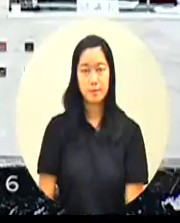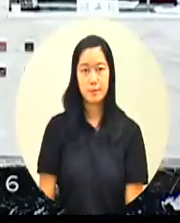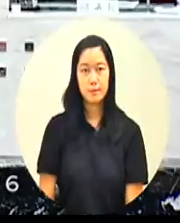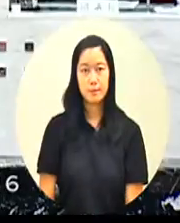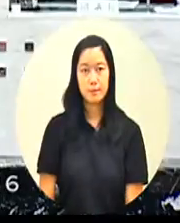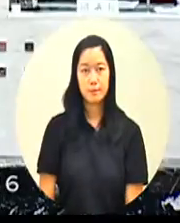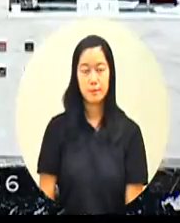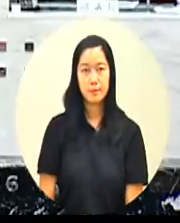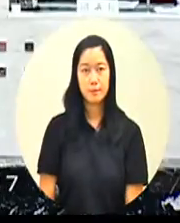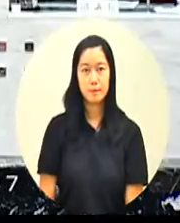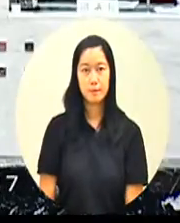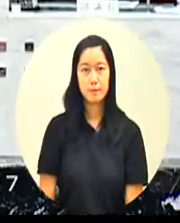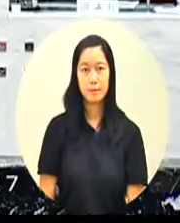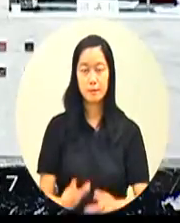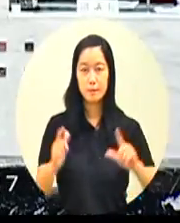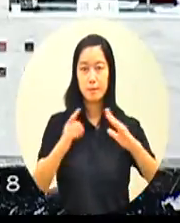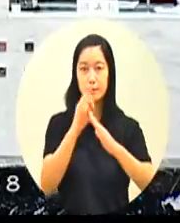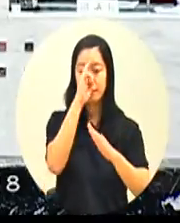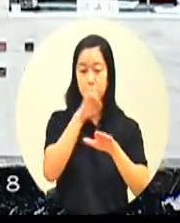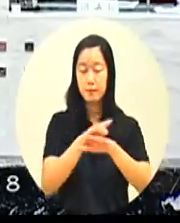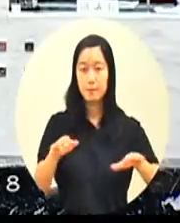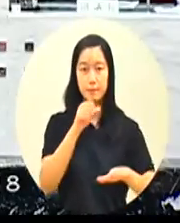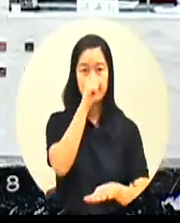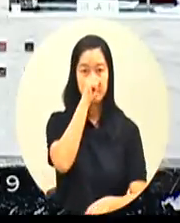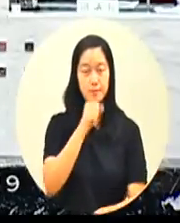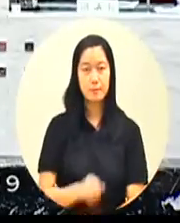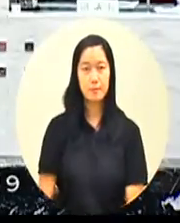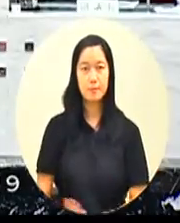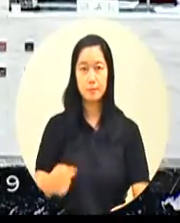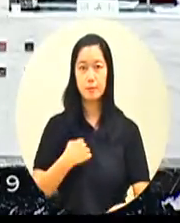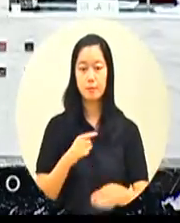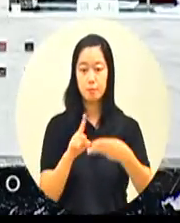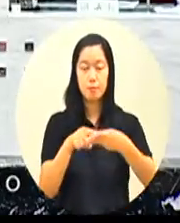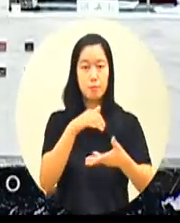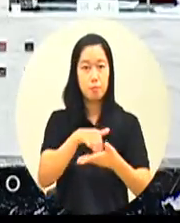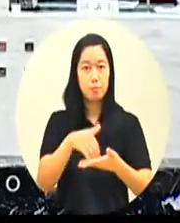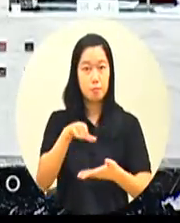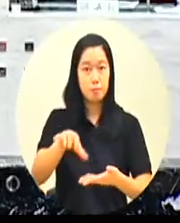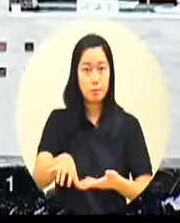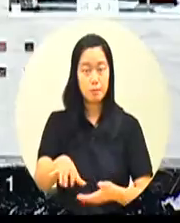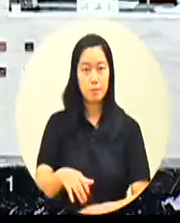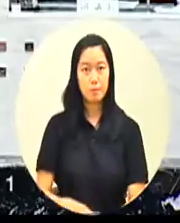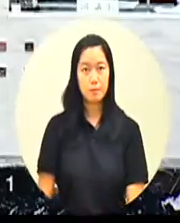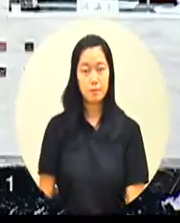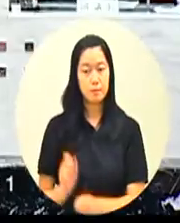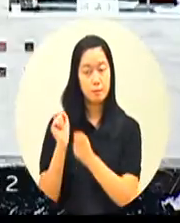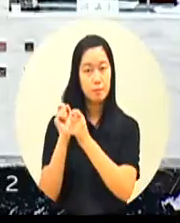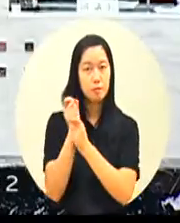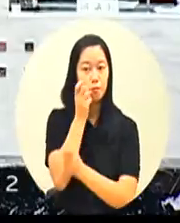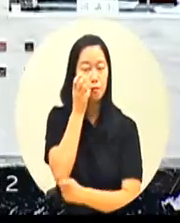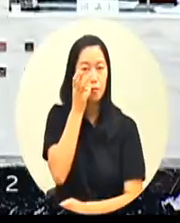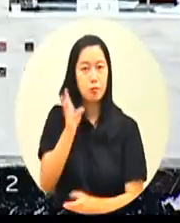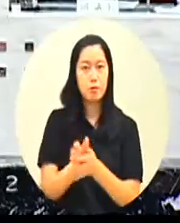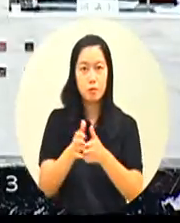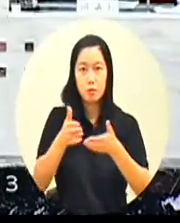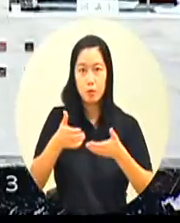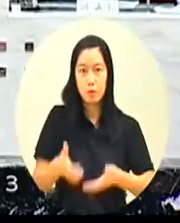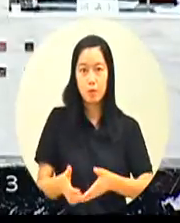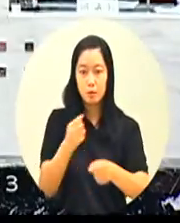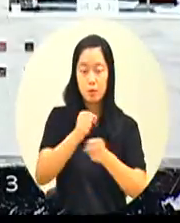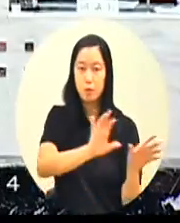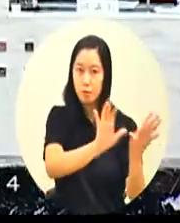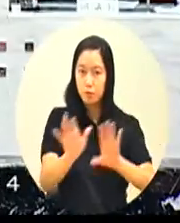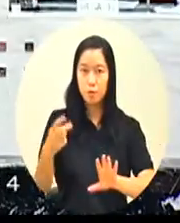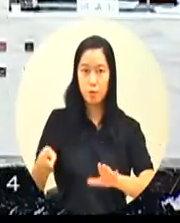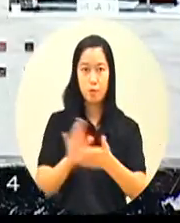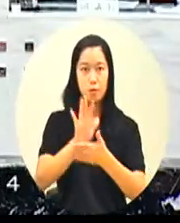先生好，大家午安，大家好。那现在由主计处就这几个月的重要业务办理情形跟未来施